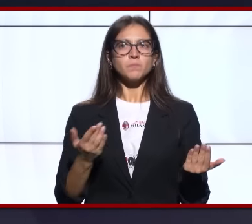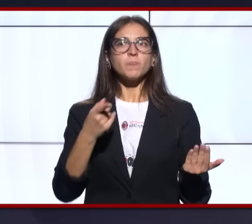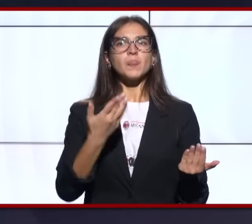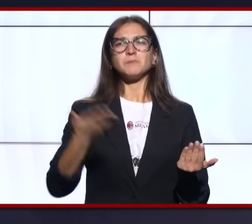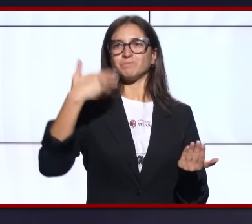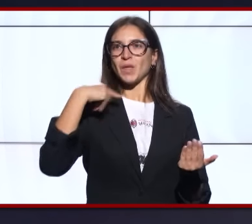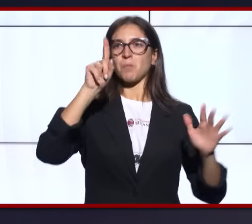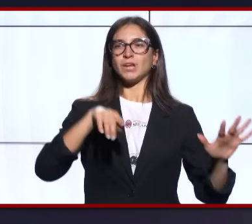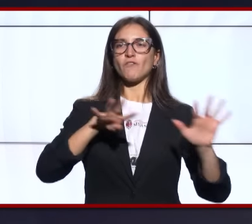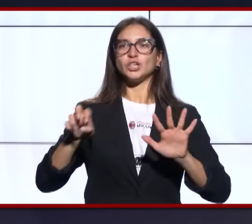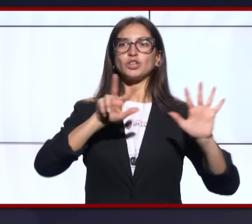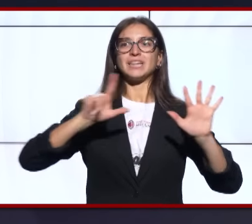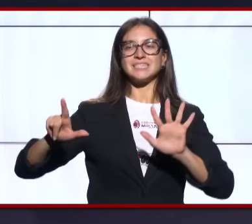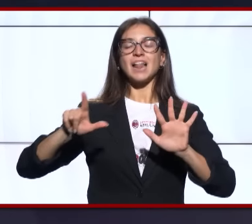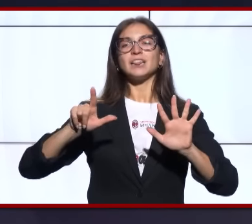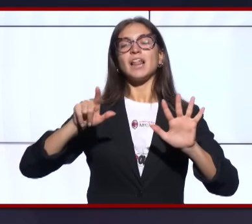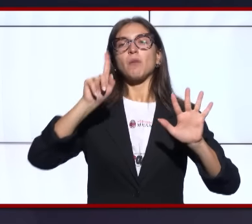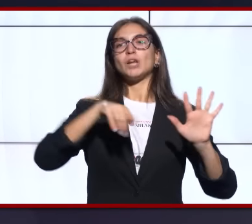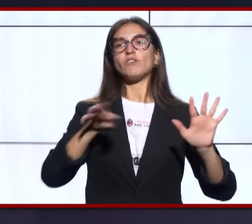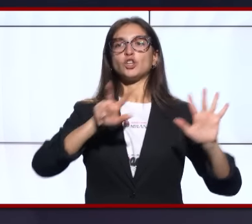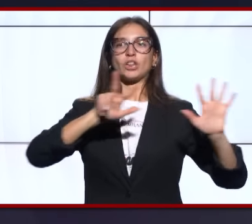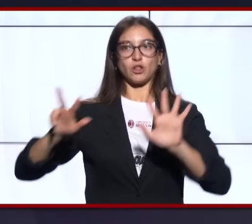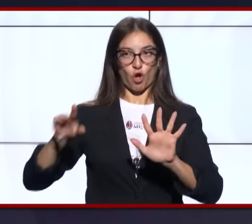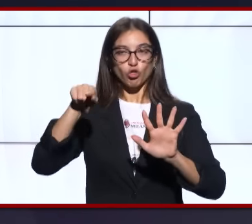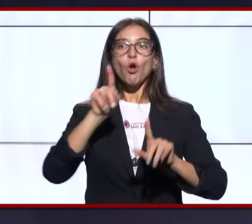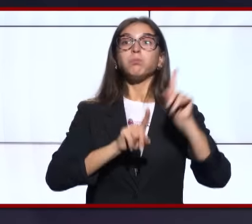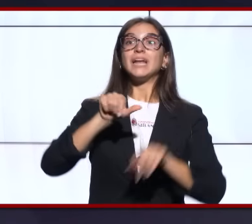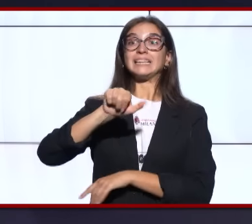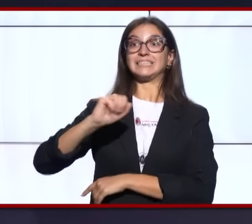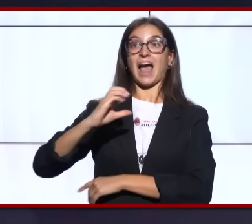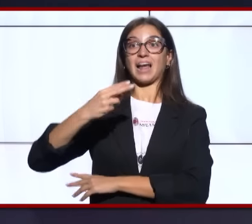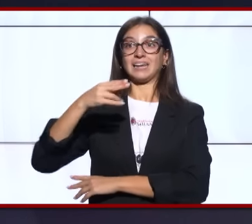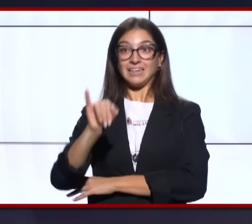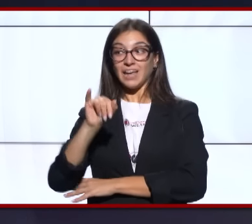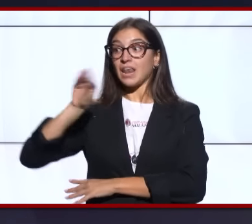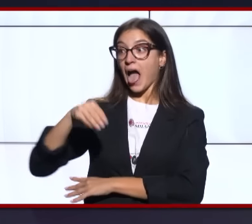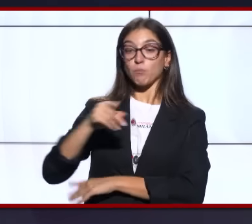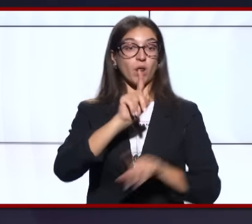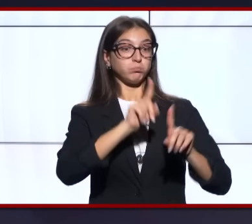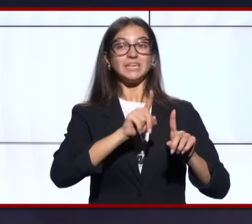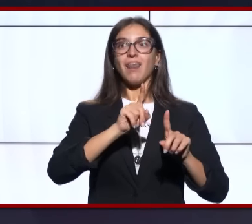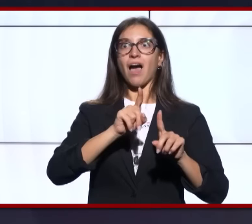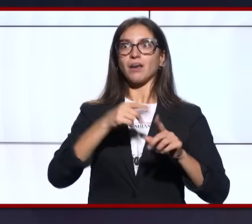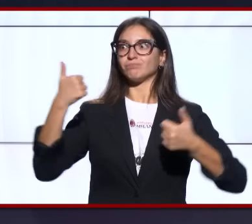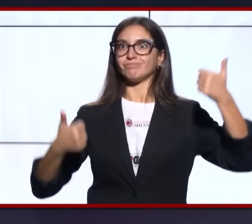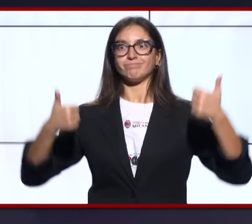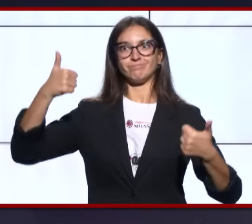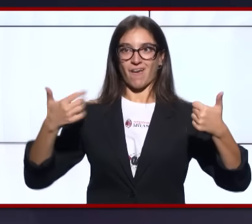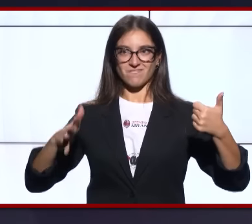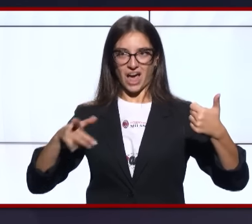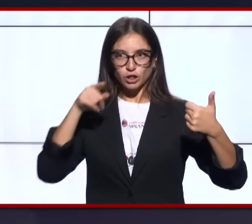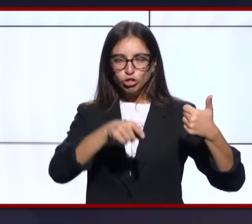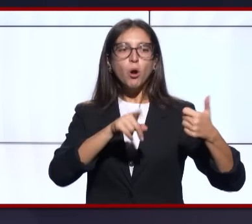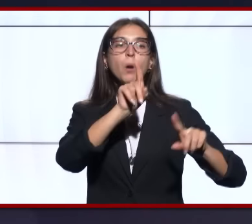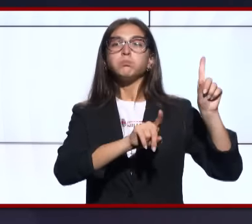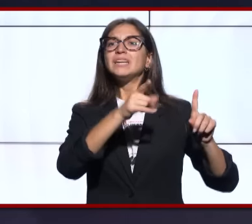1987 88 il Milan di sacchi gioca contro il Napoli non era un Milan di sacchi Aveva già perso due partite Ne aveva